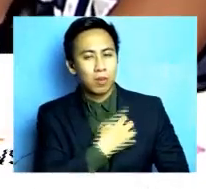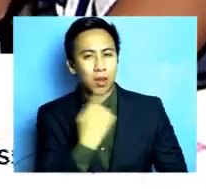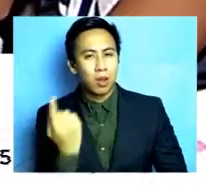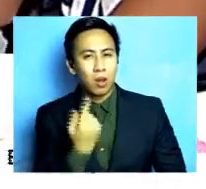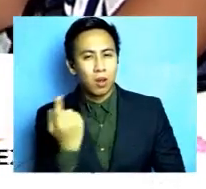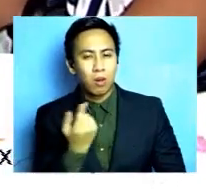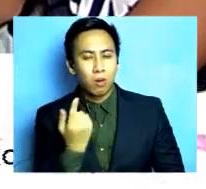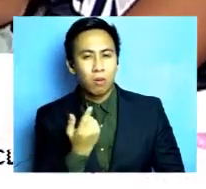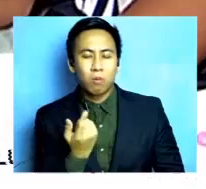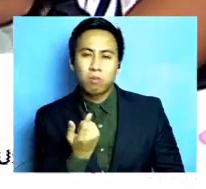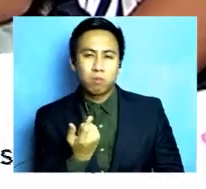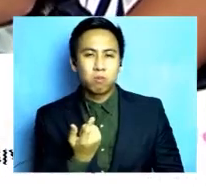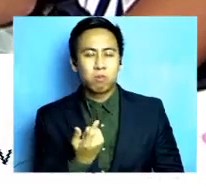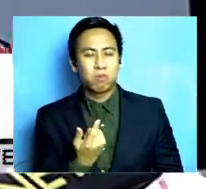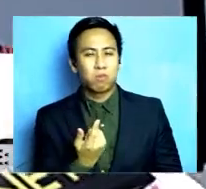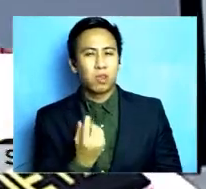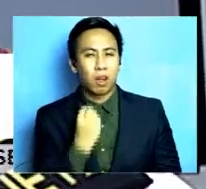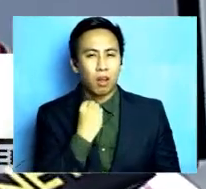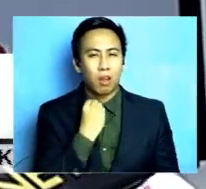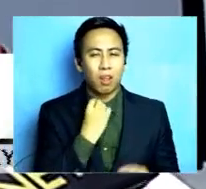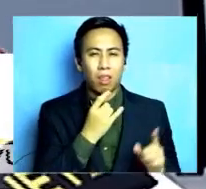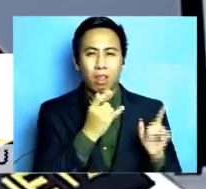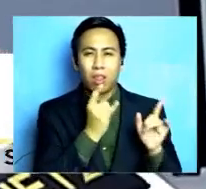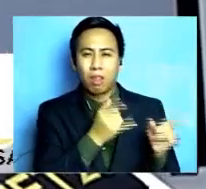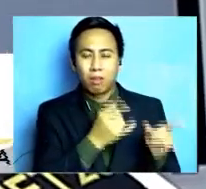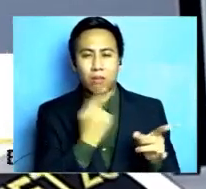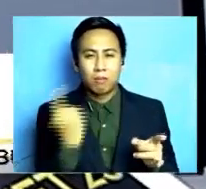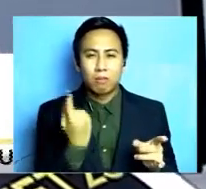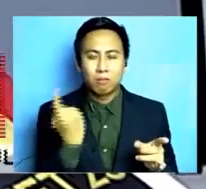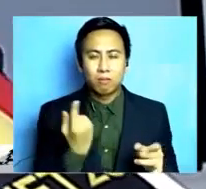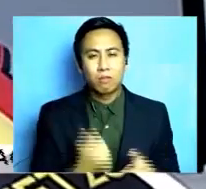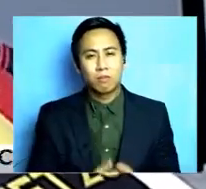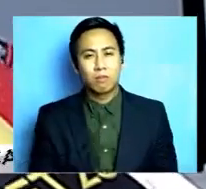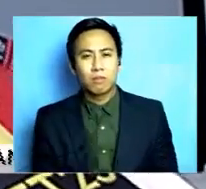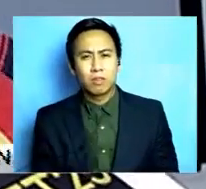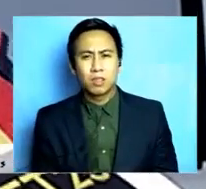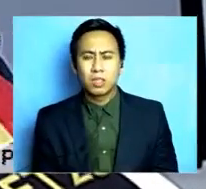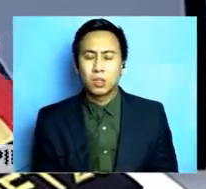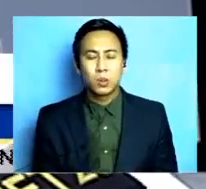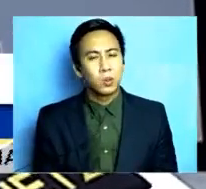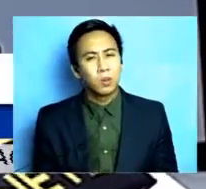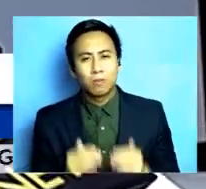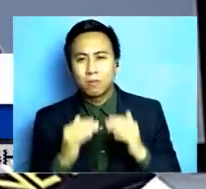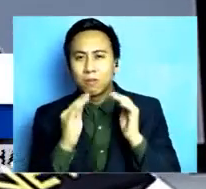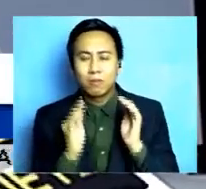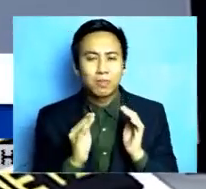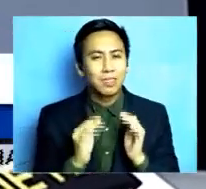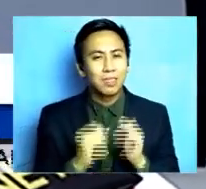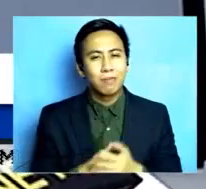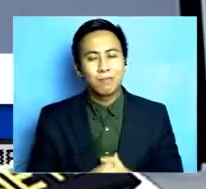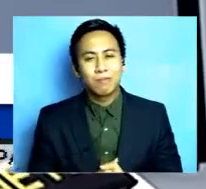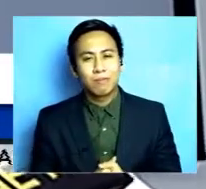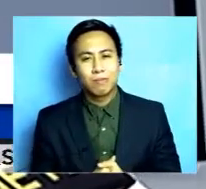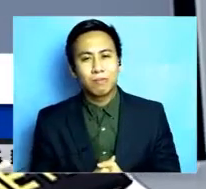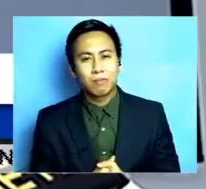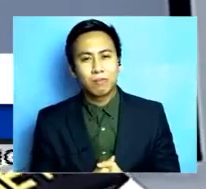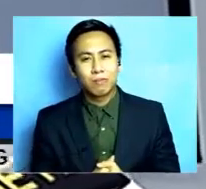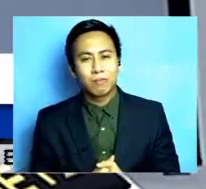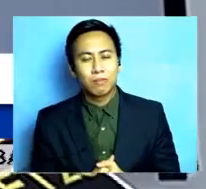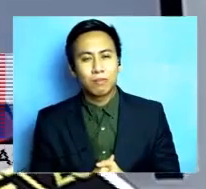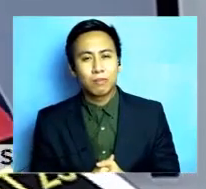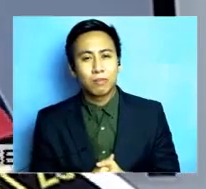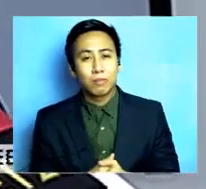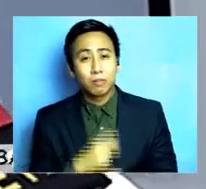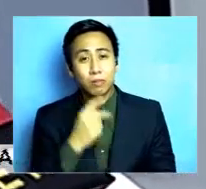Pastores. Talaga kinursunada lang ang biktima, which is very unfortunate. Ngayon nag-reason out ang bata at